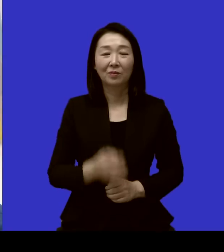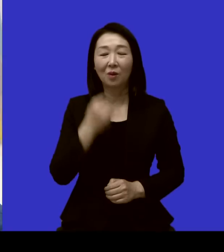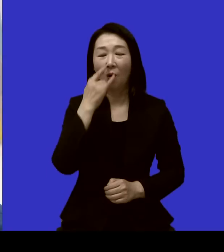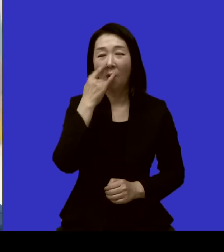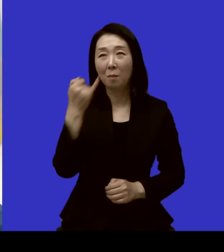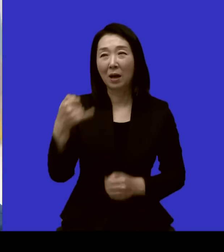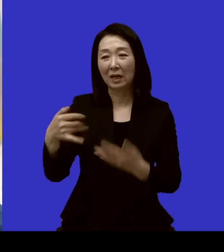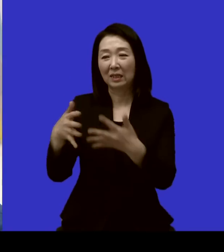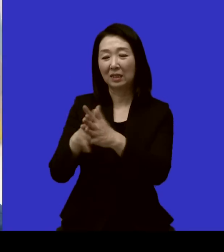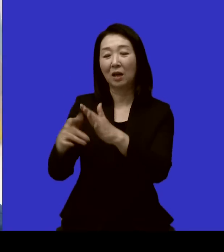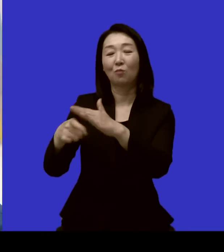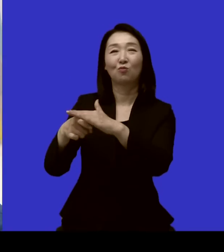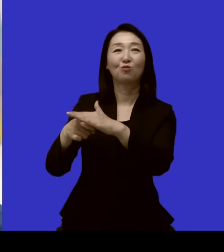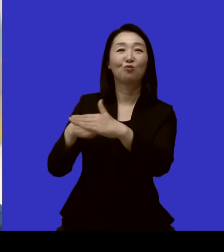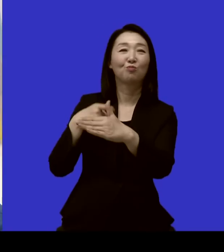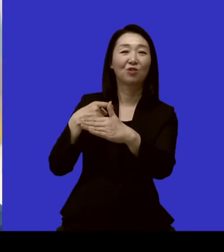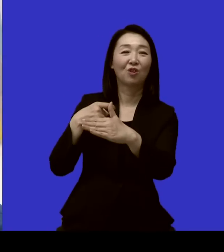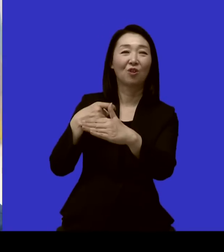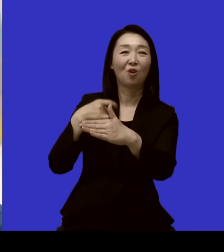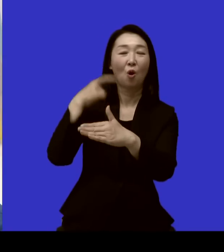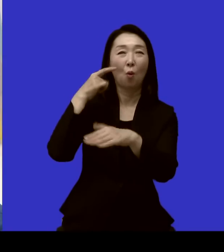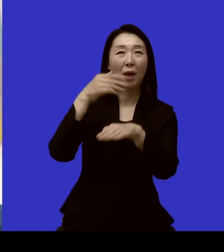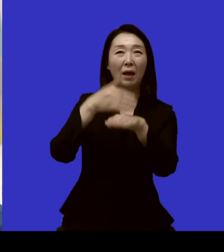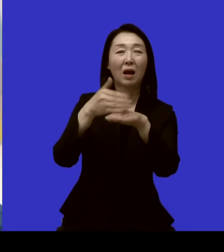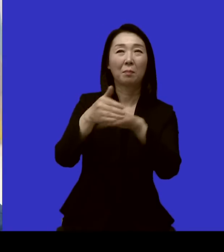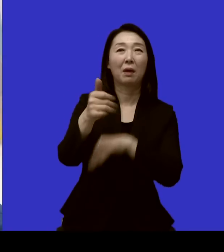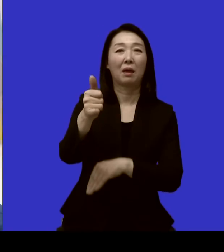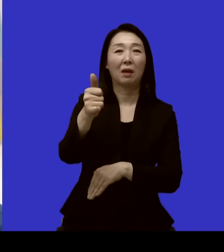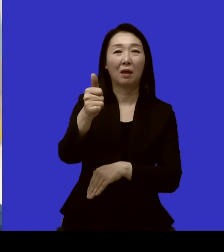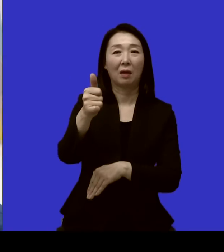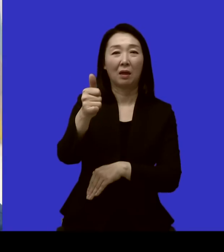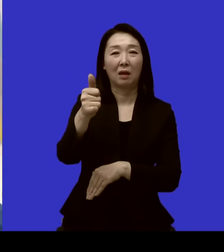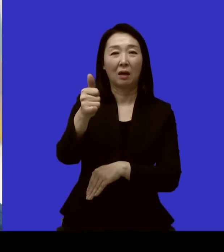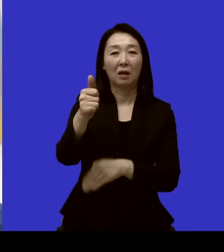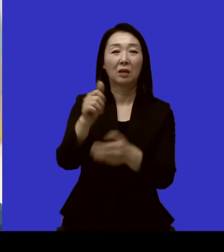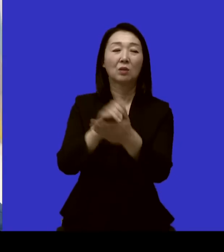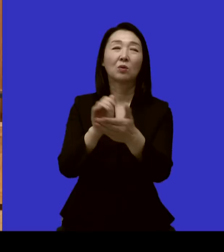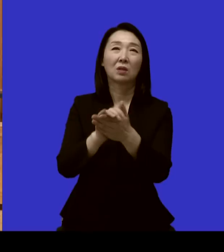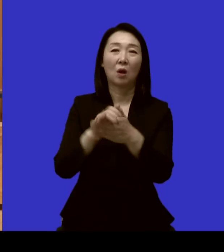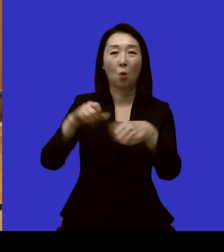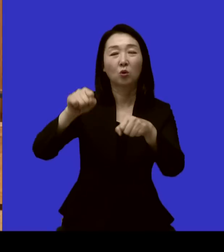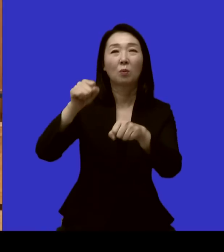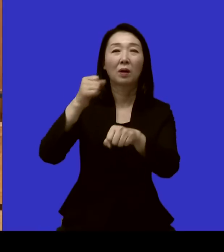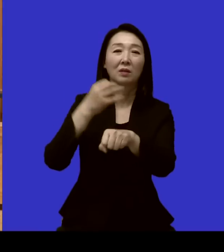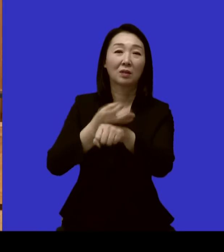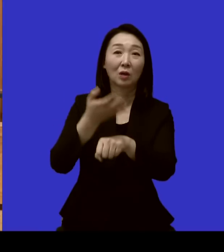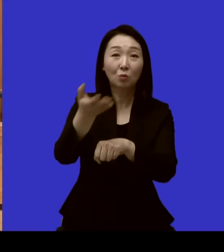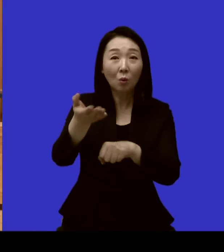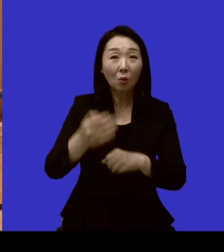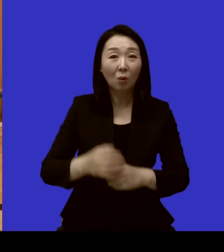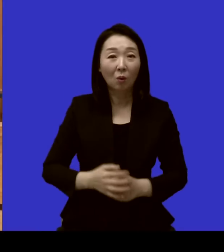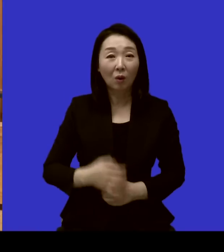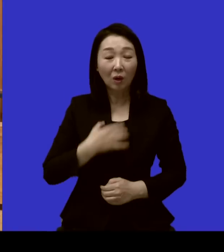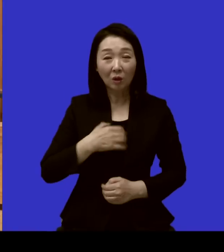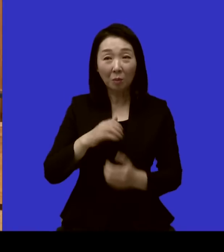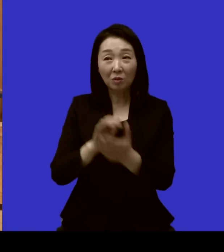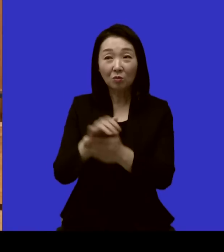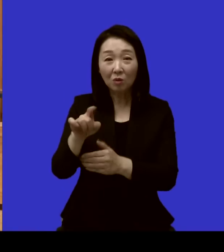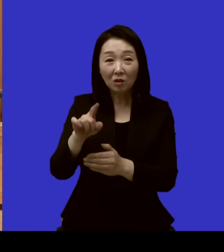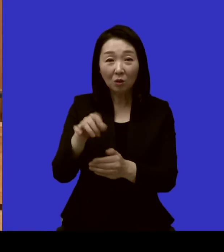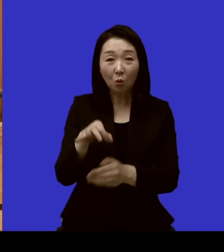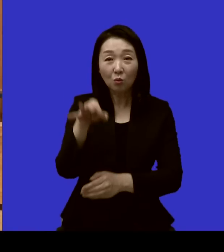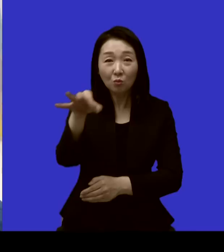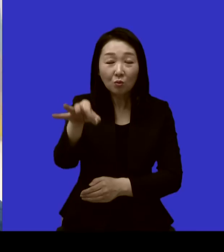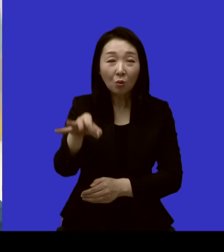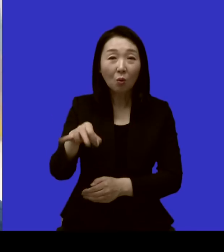지갑을 훔쳐서 네. 그 일진 친구들 저를 괴롭히는 친구한테 이제 오토바이를 사줬어요. 괴롭히는 친구한테 돈을 오래 갖다